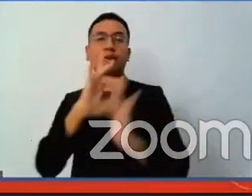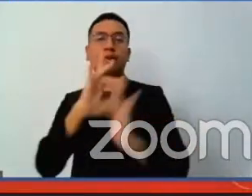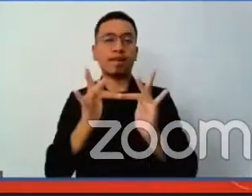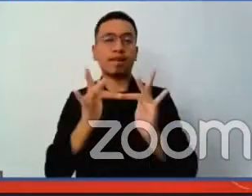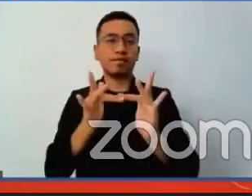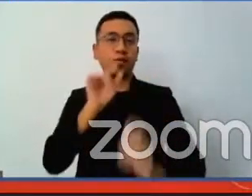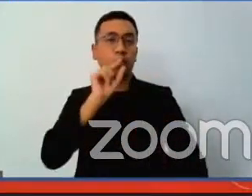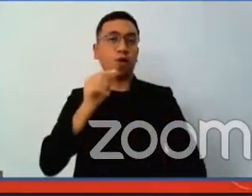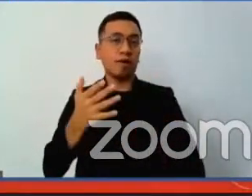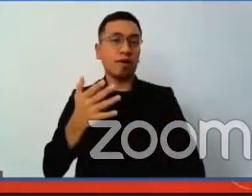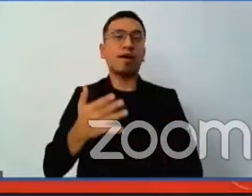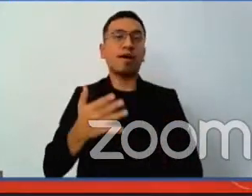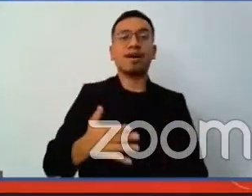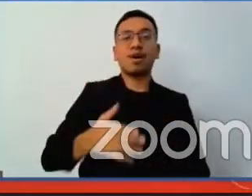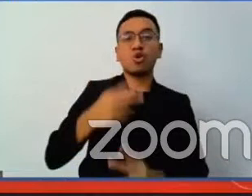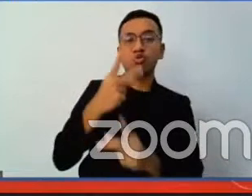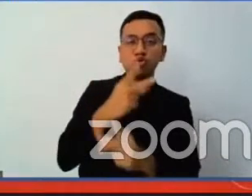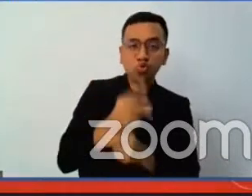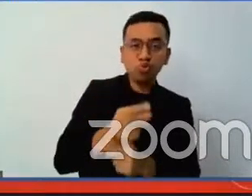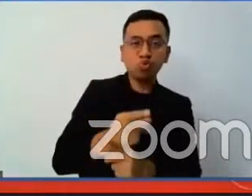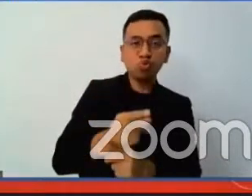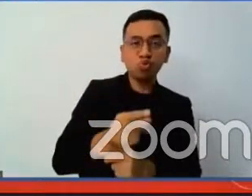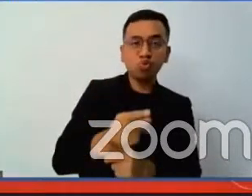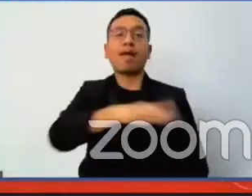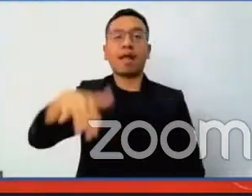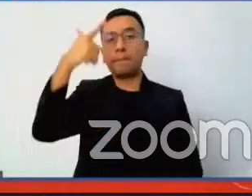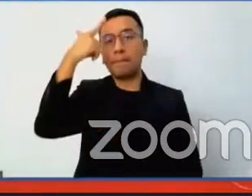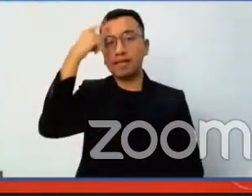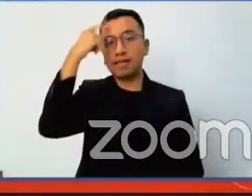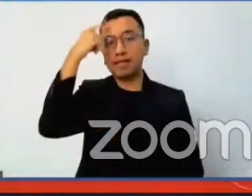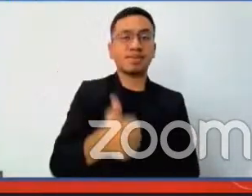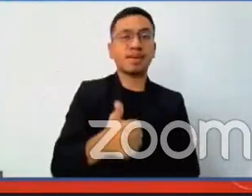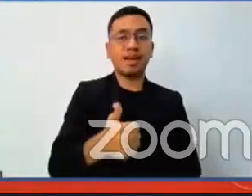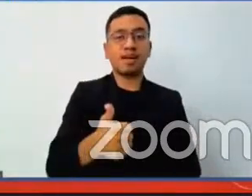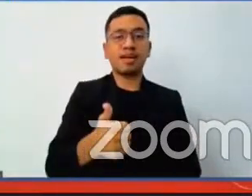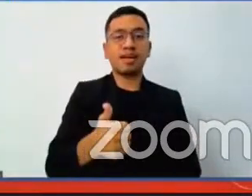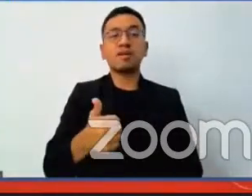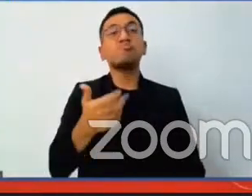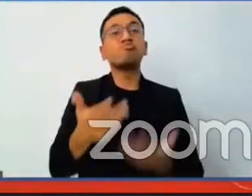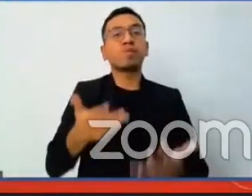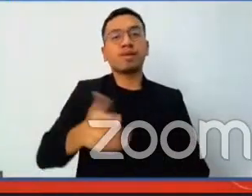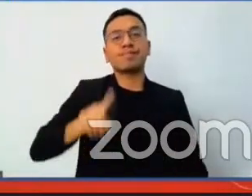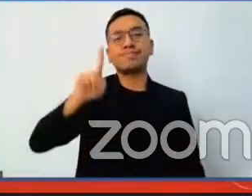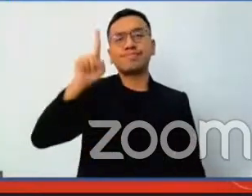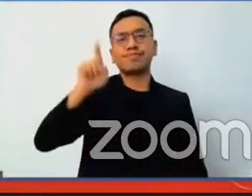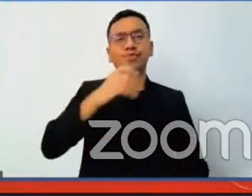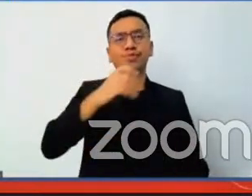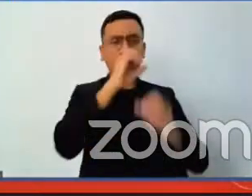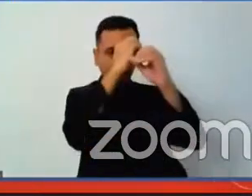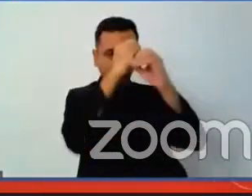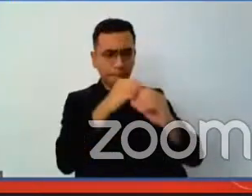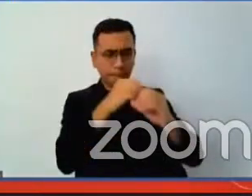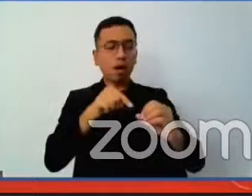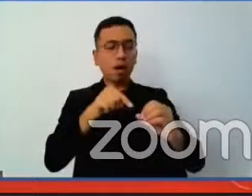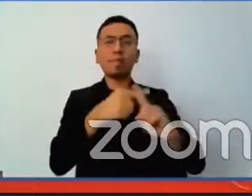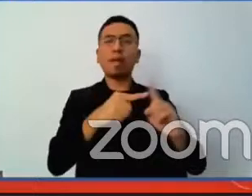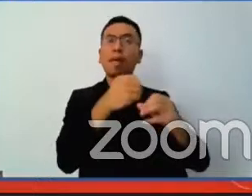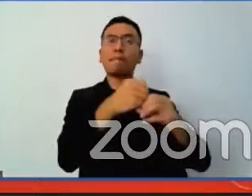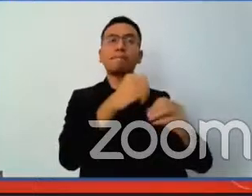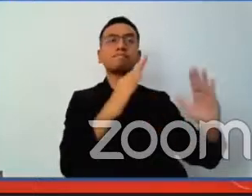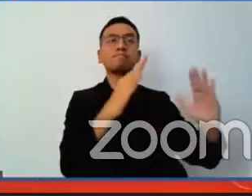tenaga pendidik dan peserta didik dalam pembelajaran dan memerlukan laboratorium di era digital saat